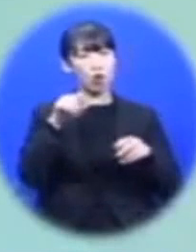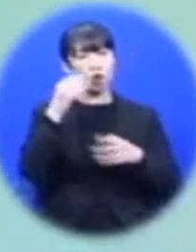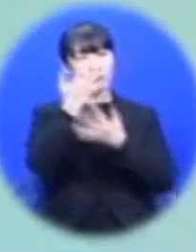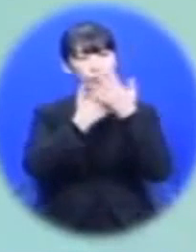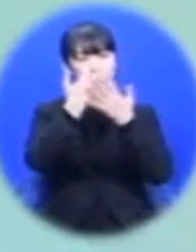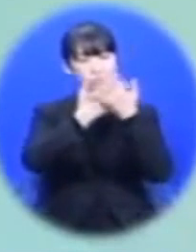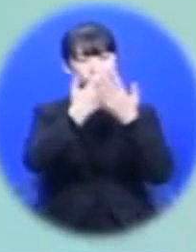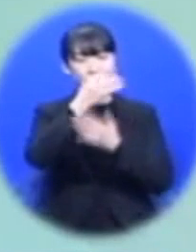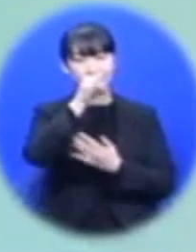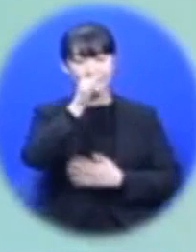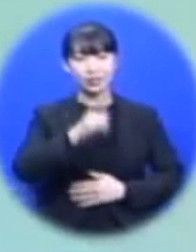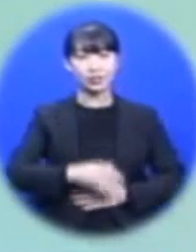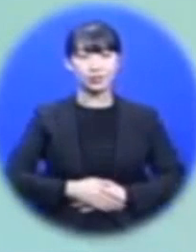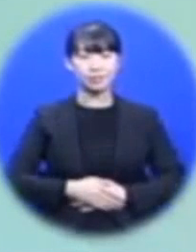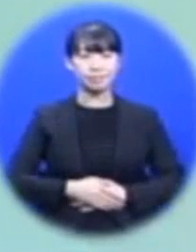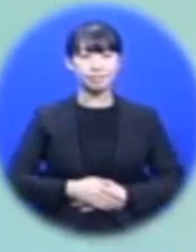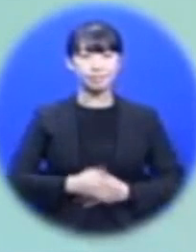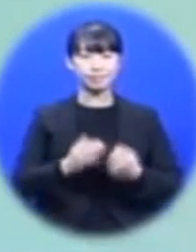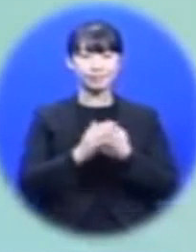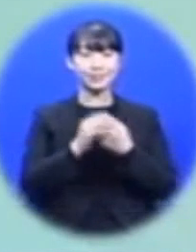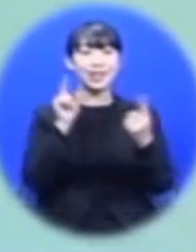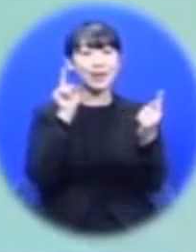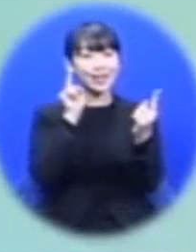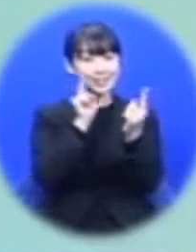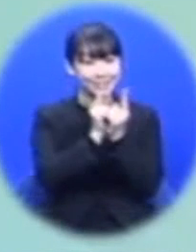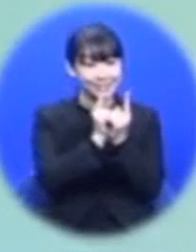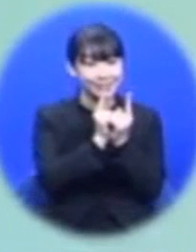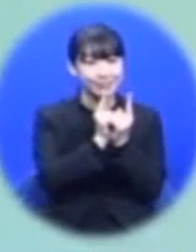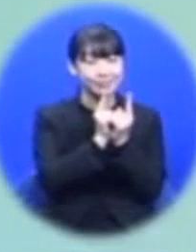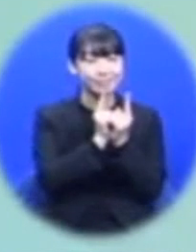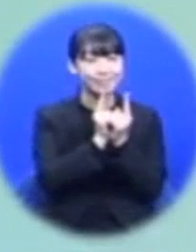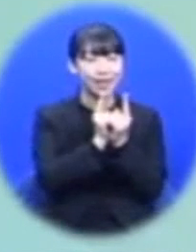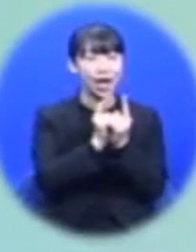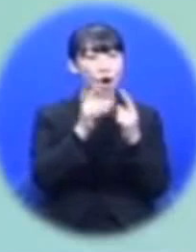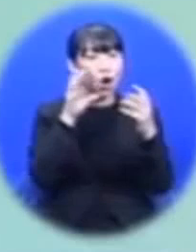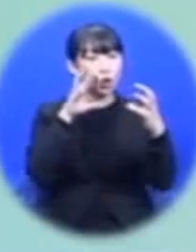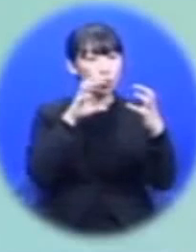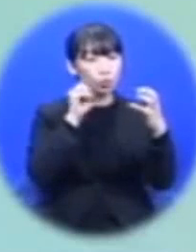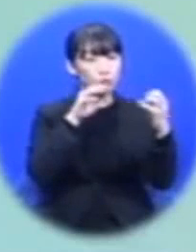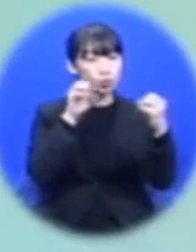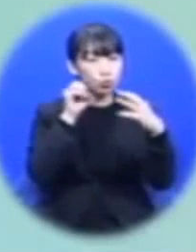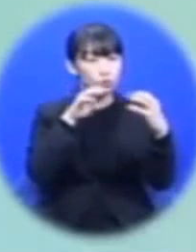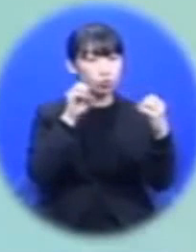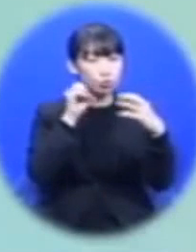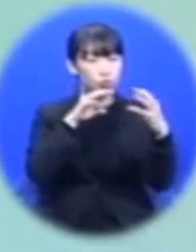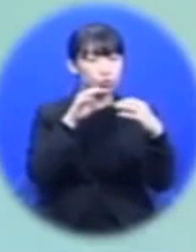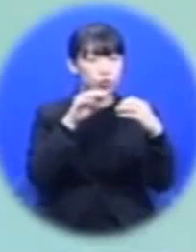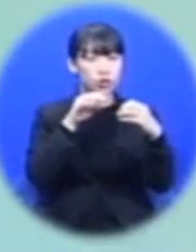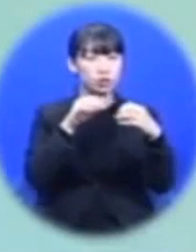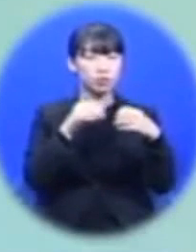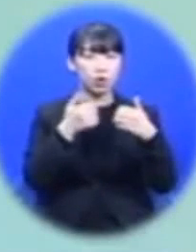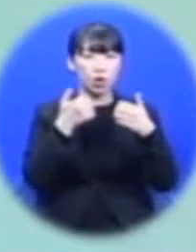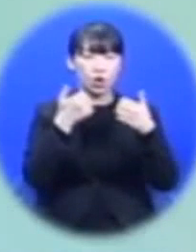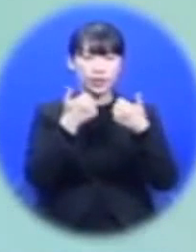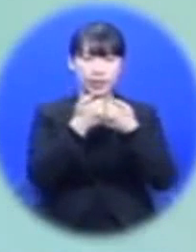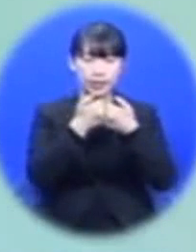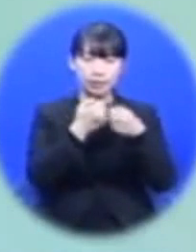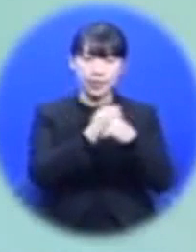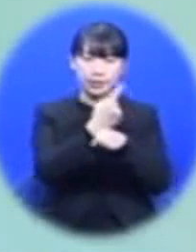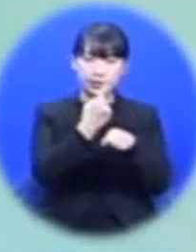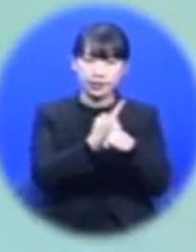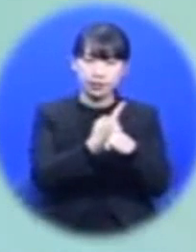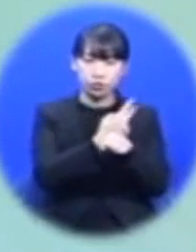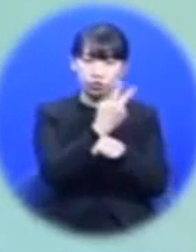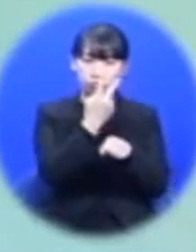있습니다 그래서 만나서 이리 와 보세요 한번 좀 이야기해 봅시다 그래서 신앙 상담을 한 시간을 하고 두